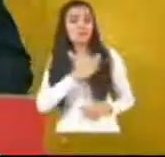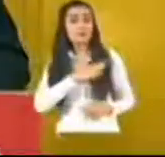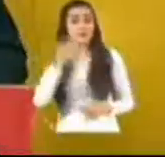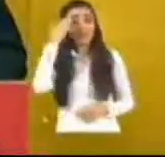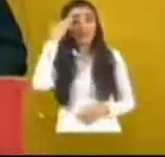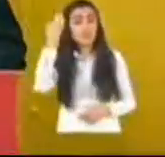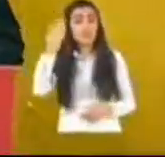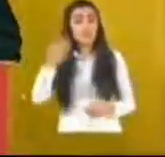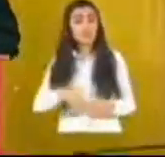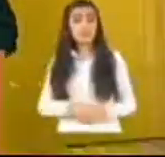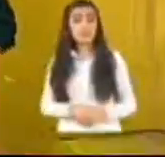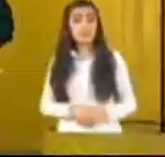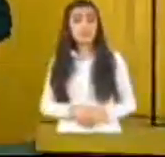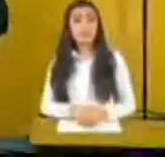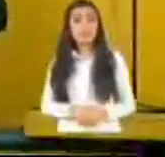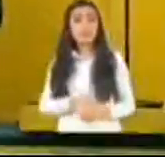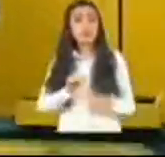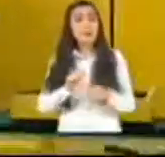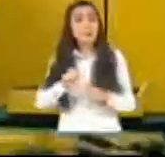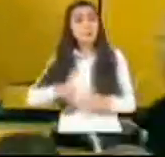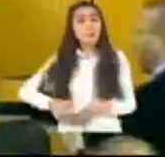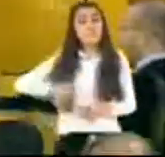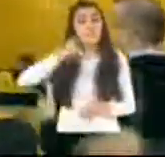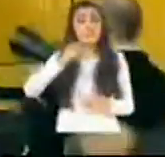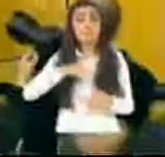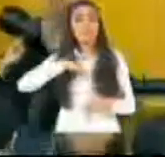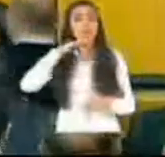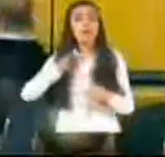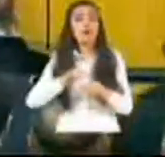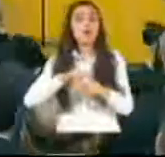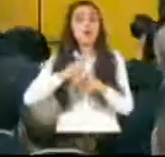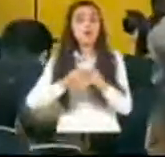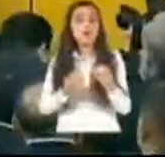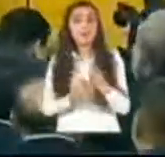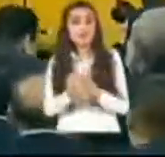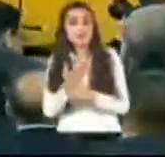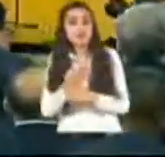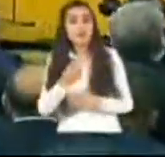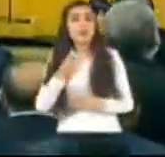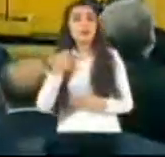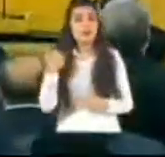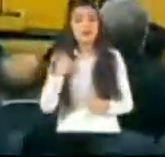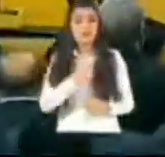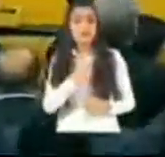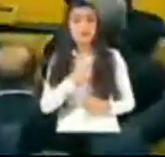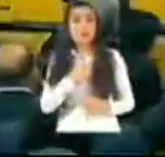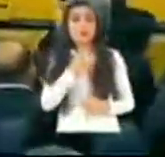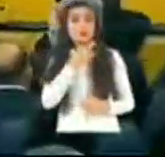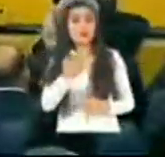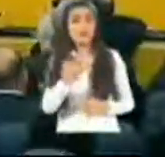saygılarımla selamlıyor. Başarılar dolu bir hafta geçirmenizi yürekten temenni